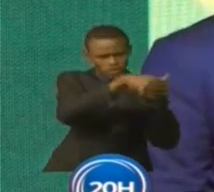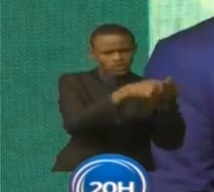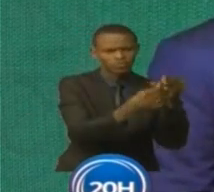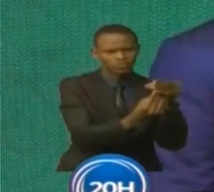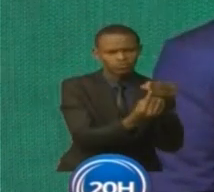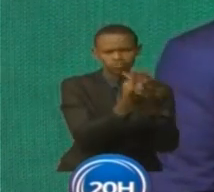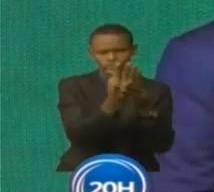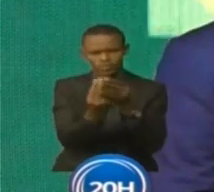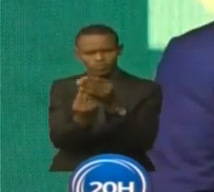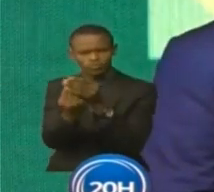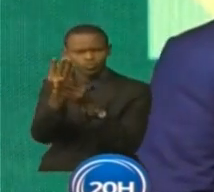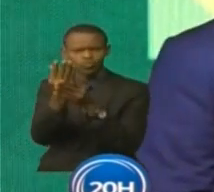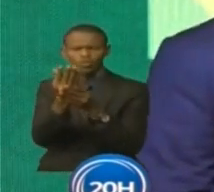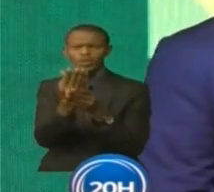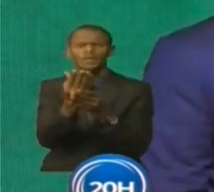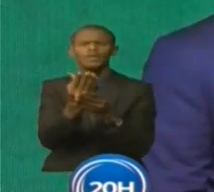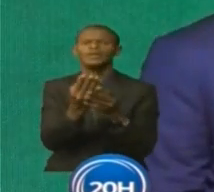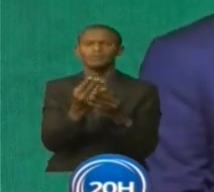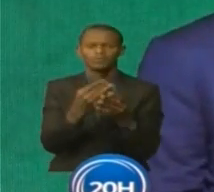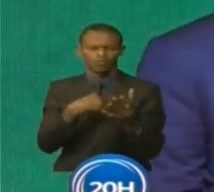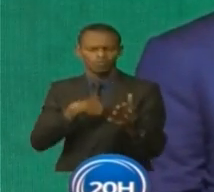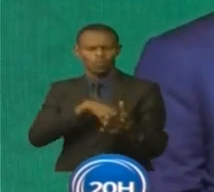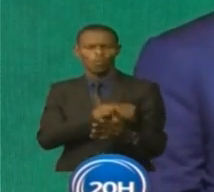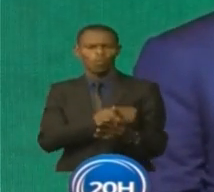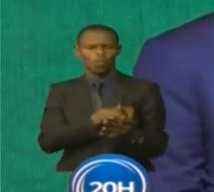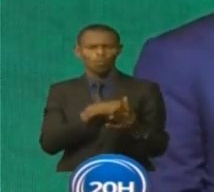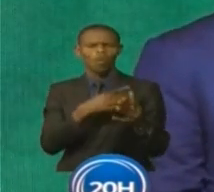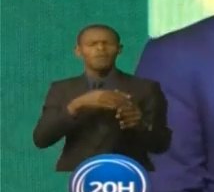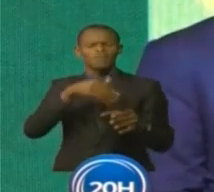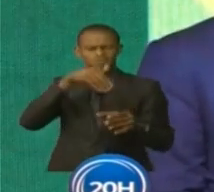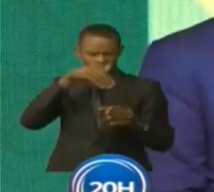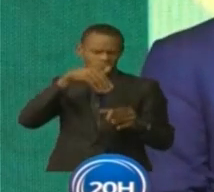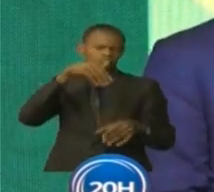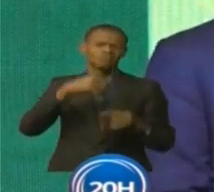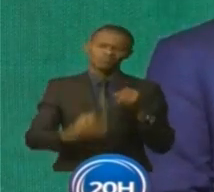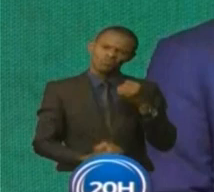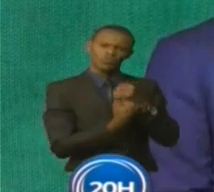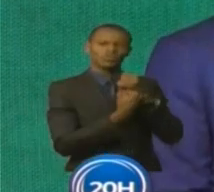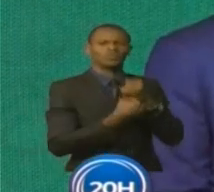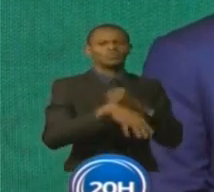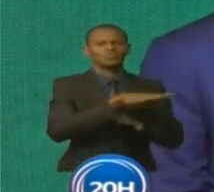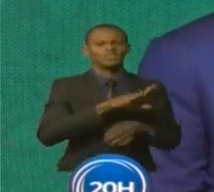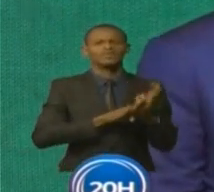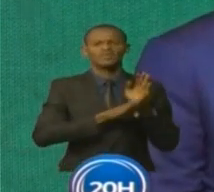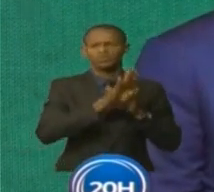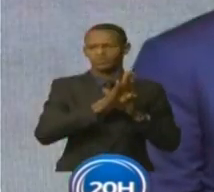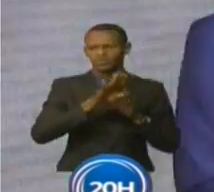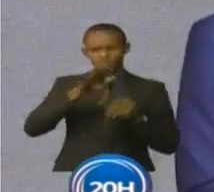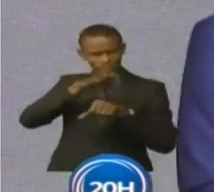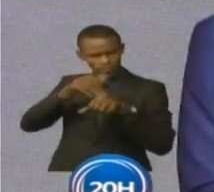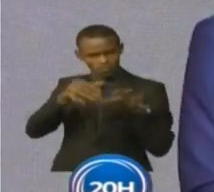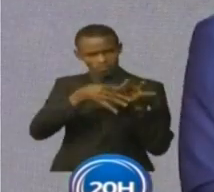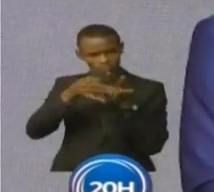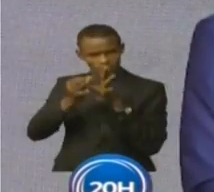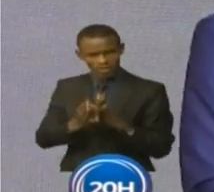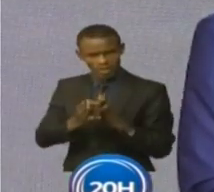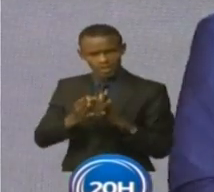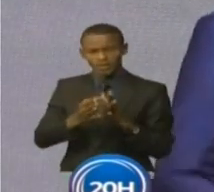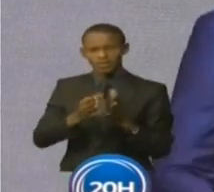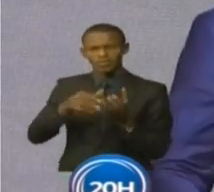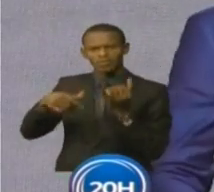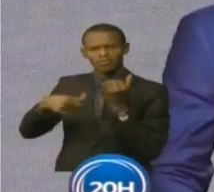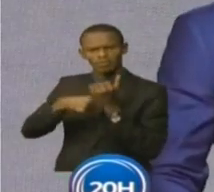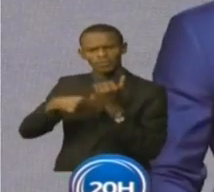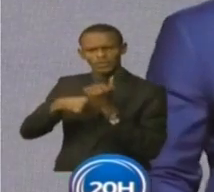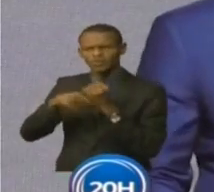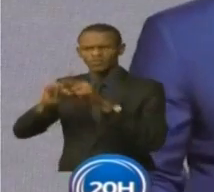privés, bailleurs de fonds et acteurs publics de la République démocratique du Congo et du reste du monde. DRC